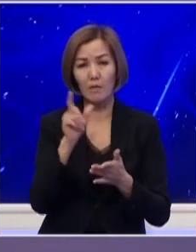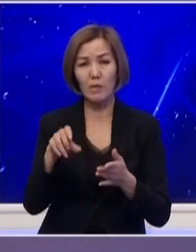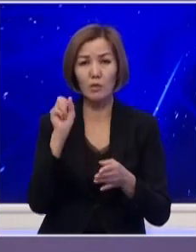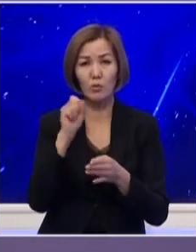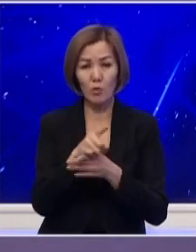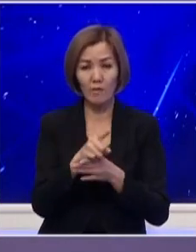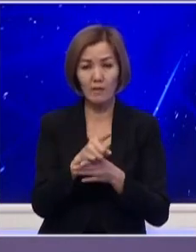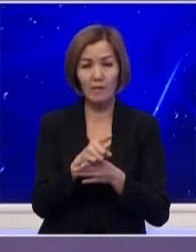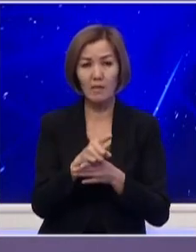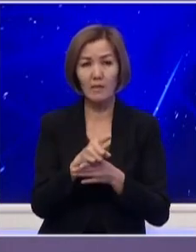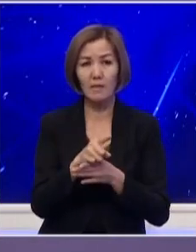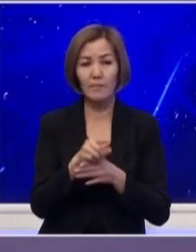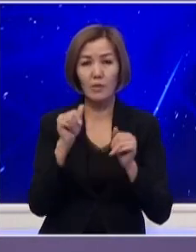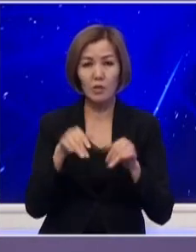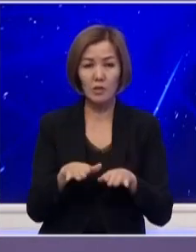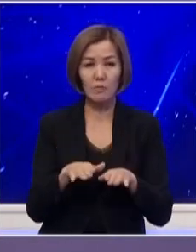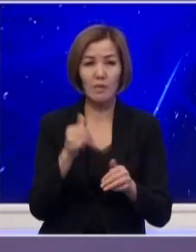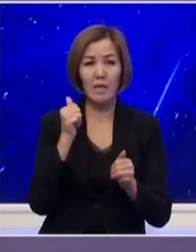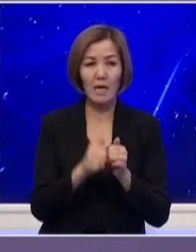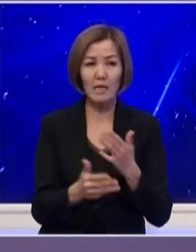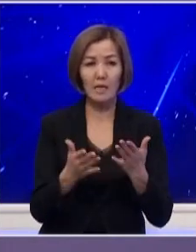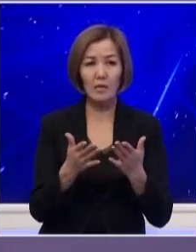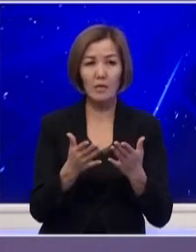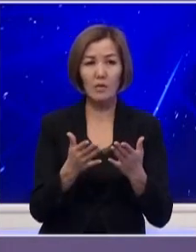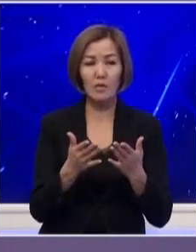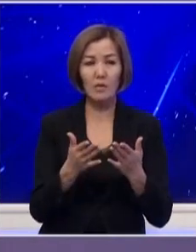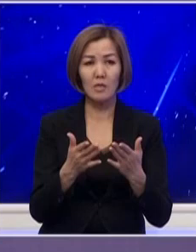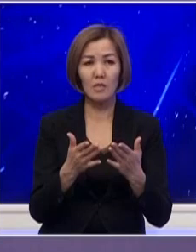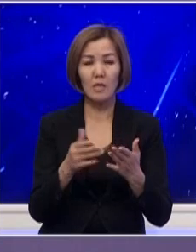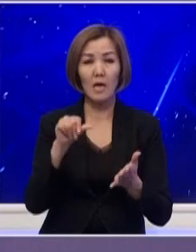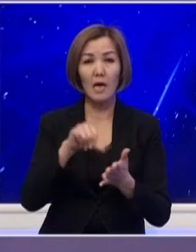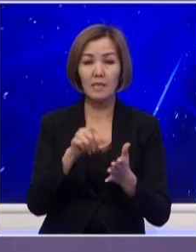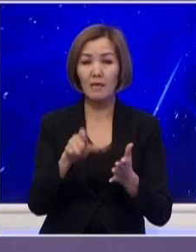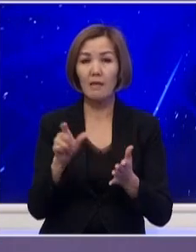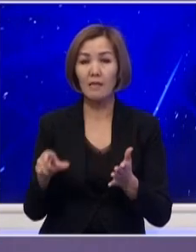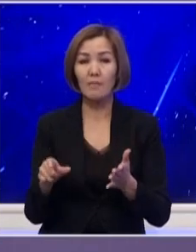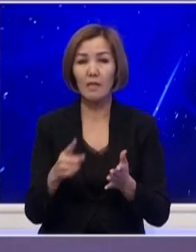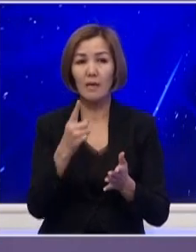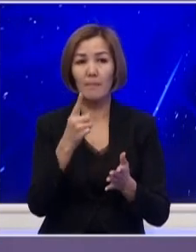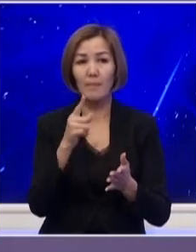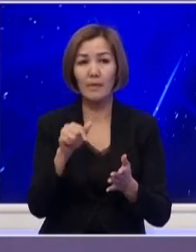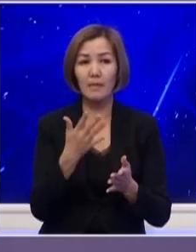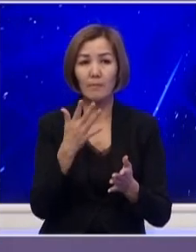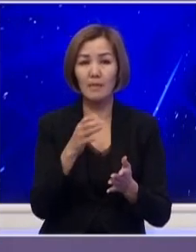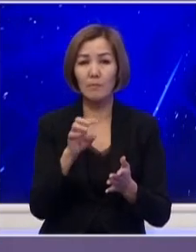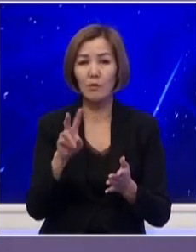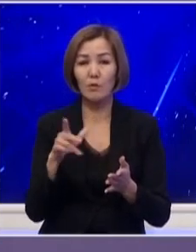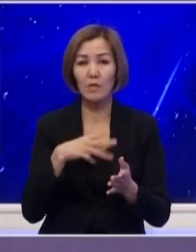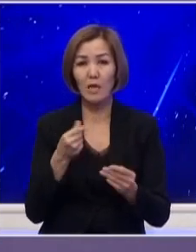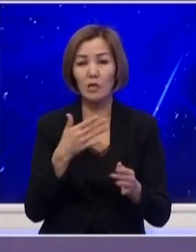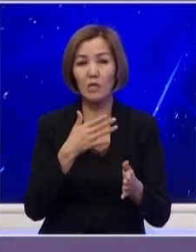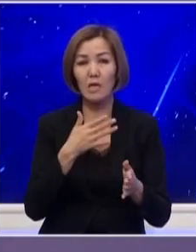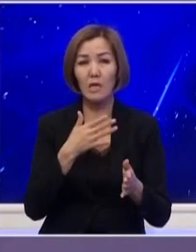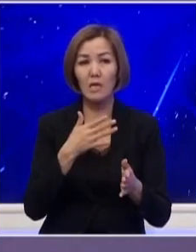Кемелұлы Тоқаевтың да шешімімен әрбір осы қатысқан адамдарға 1,5 миллионнан теңге ақша.